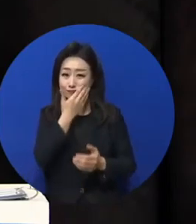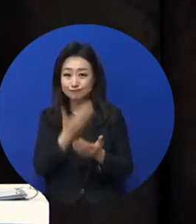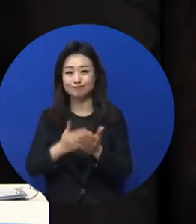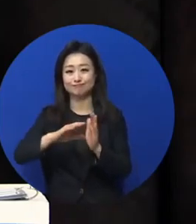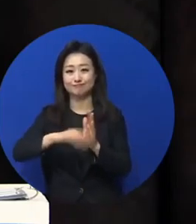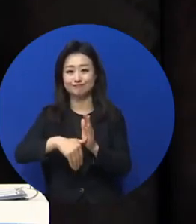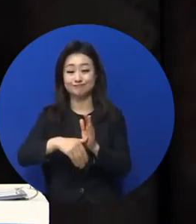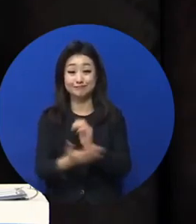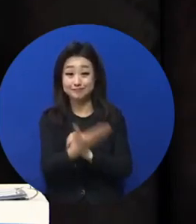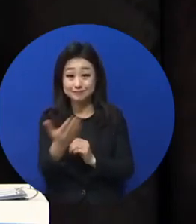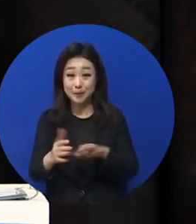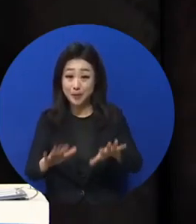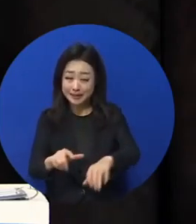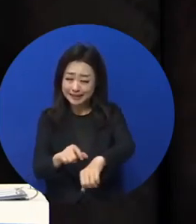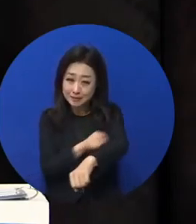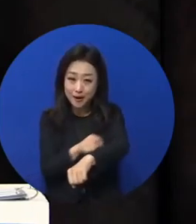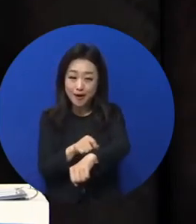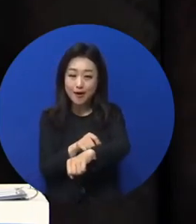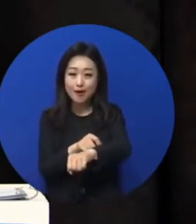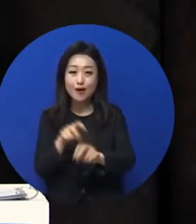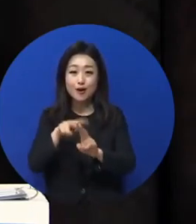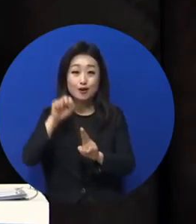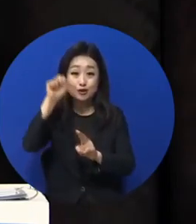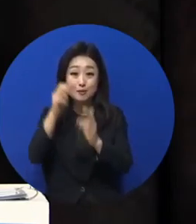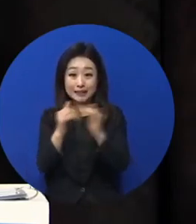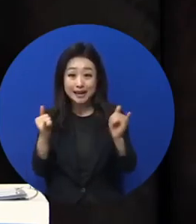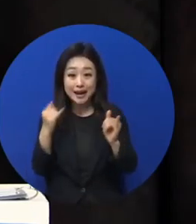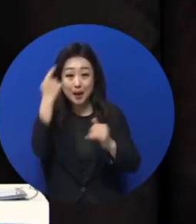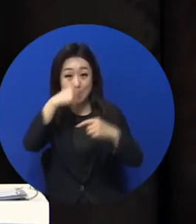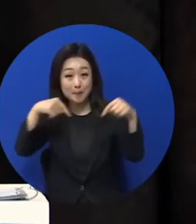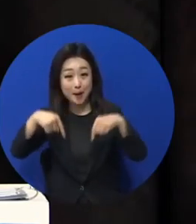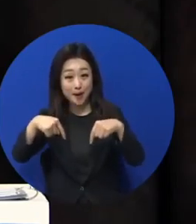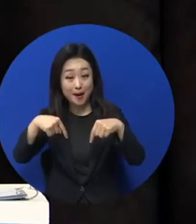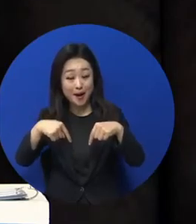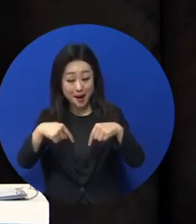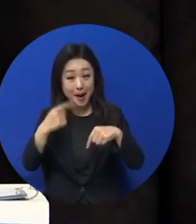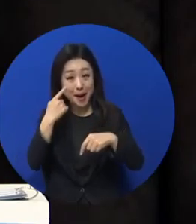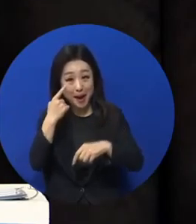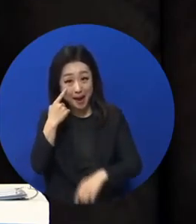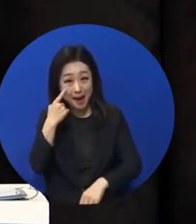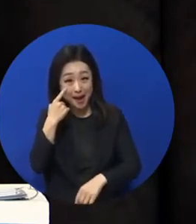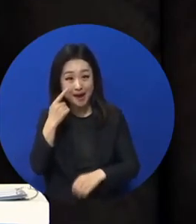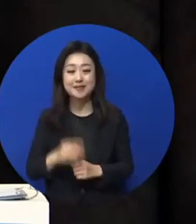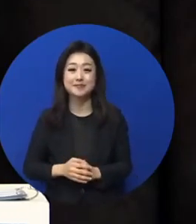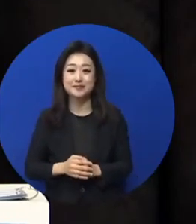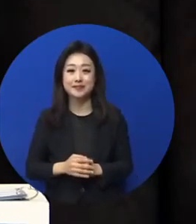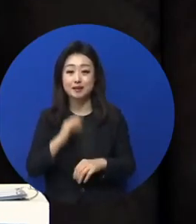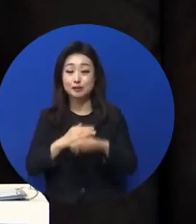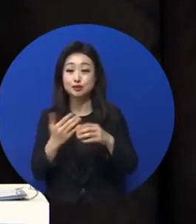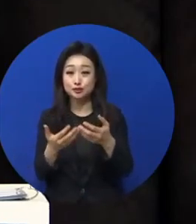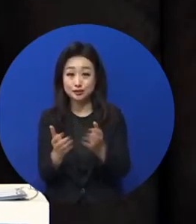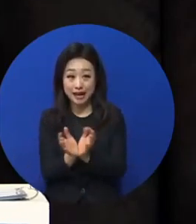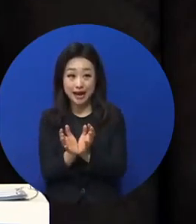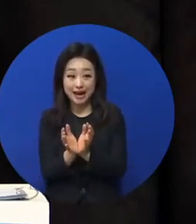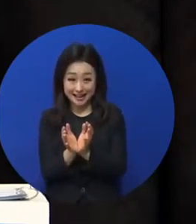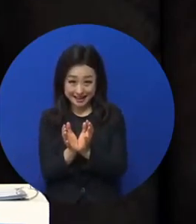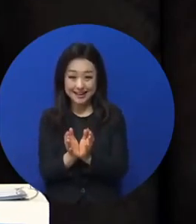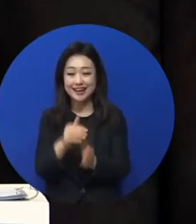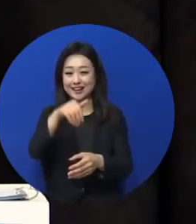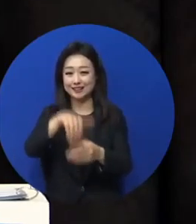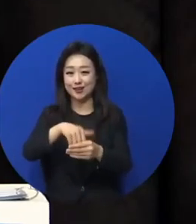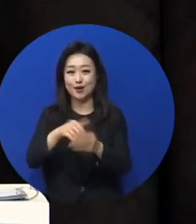심정으로 조금 특별한 후보자 면접을 준비해봤습니다. 이름은 더불어민주당 재보선 후보자 국민